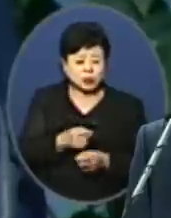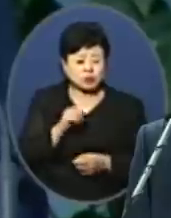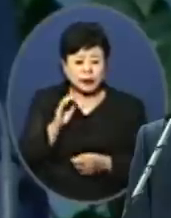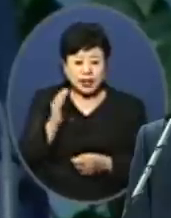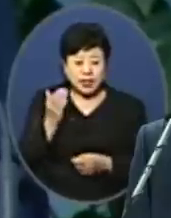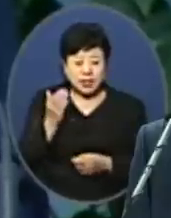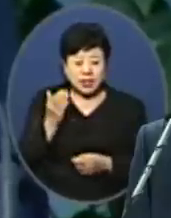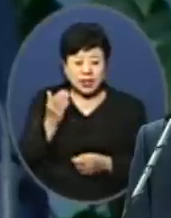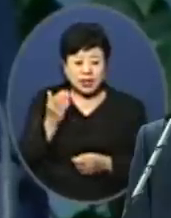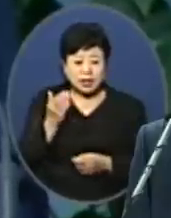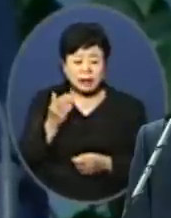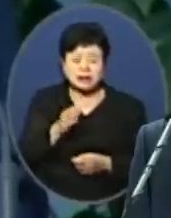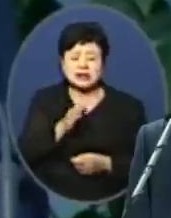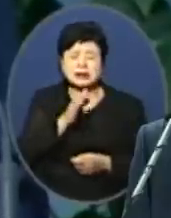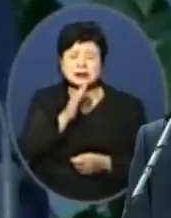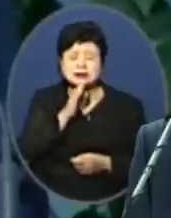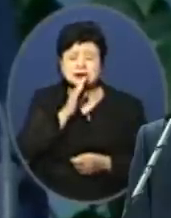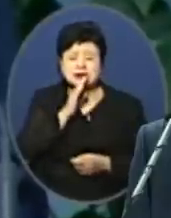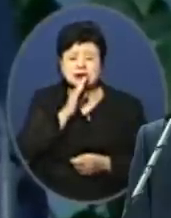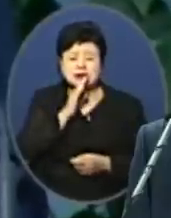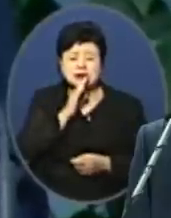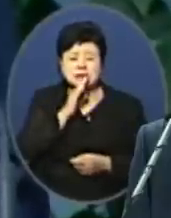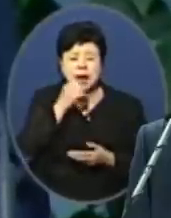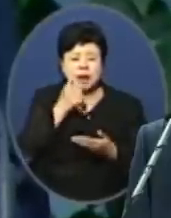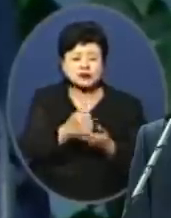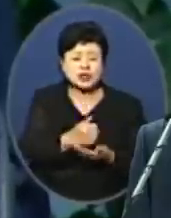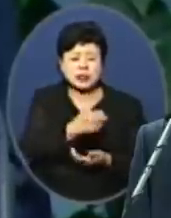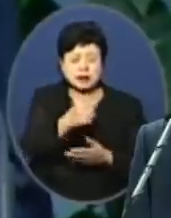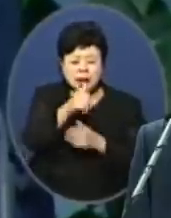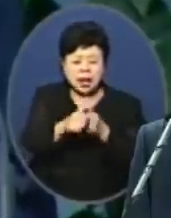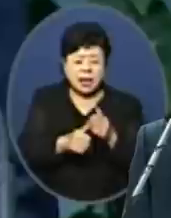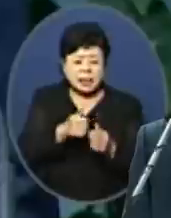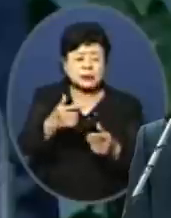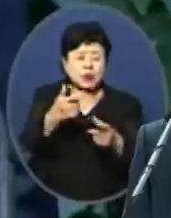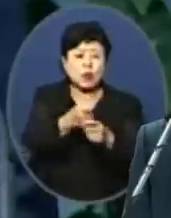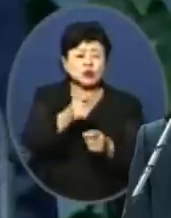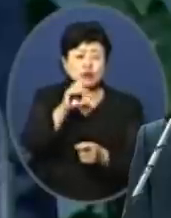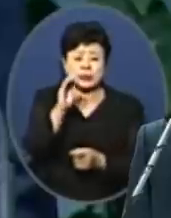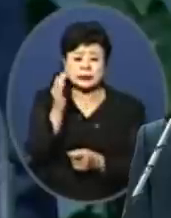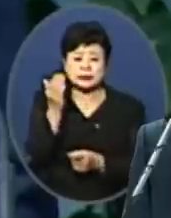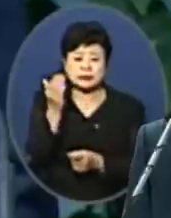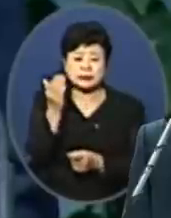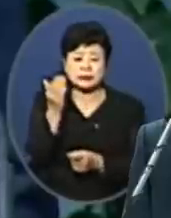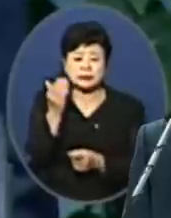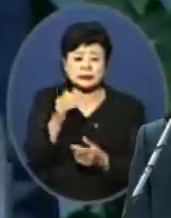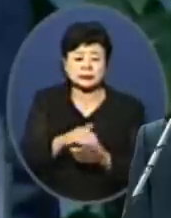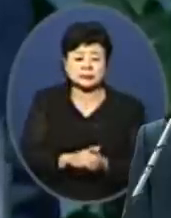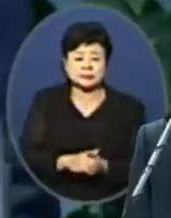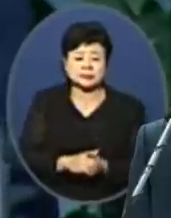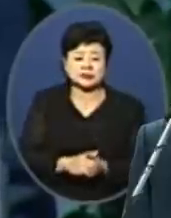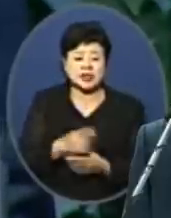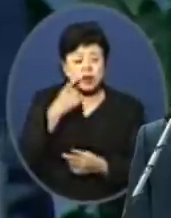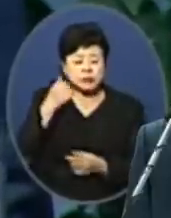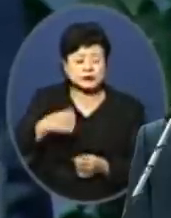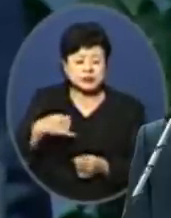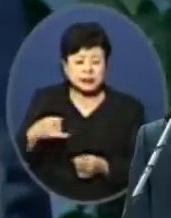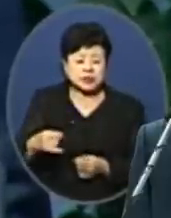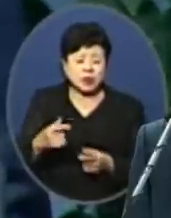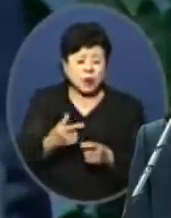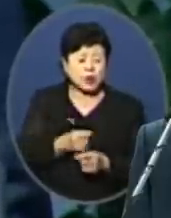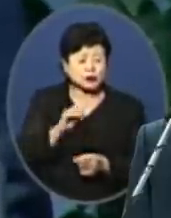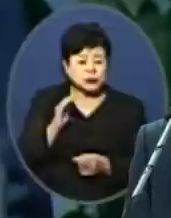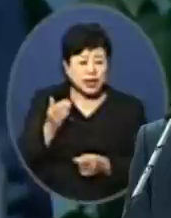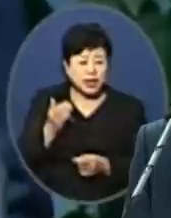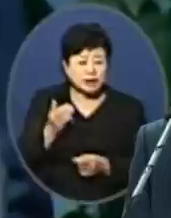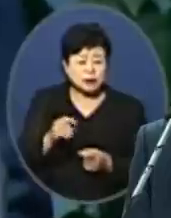되었습니다. 얼마나 어마어마한 죄였냐 하면 하나님과 원수가 되었습니다. 그러나 부모가 자식하고 원수가